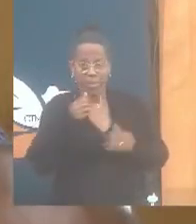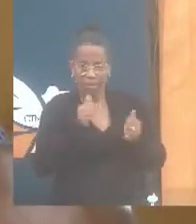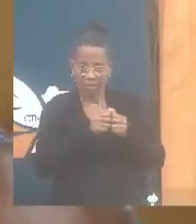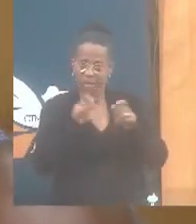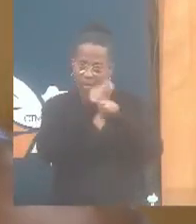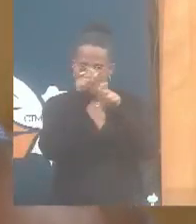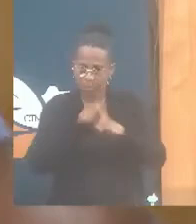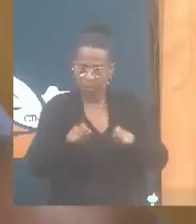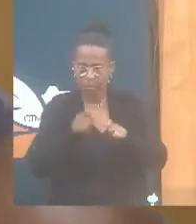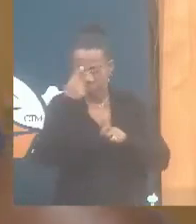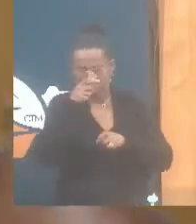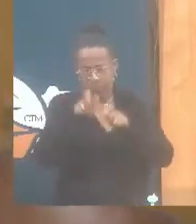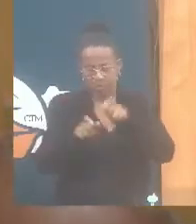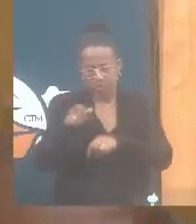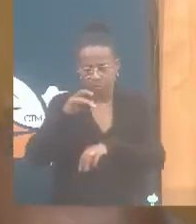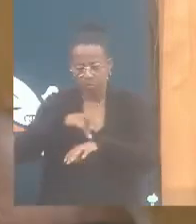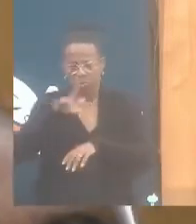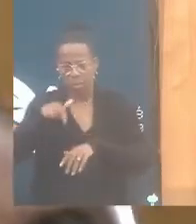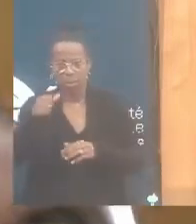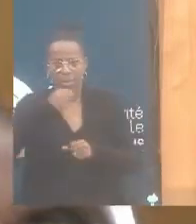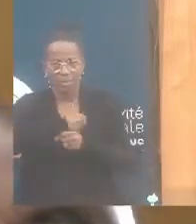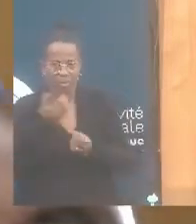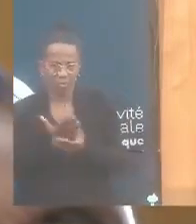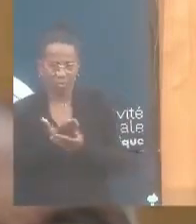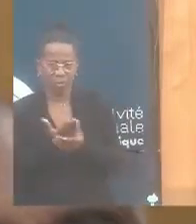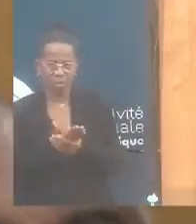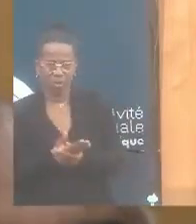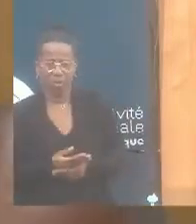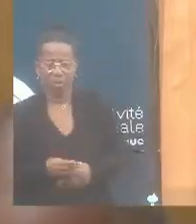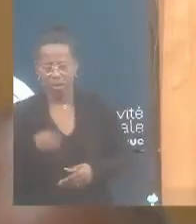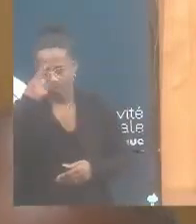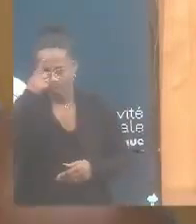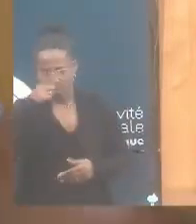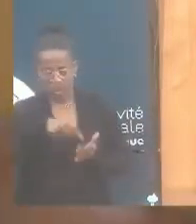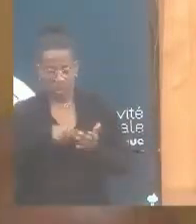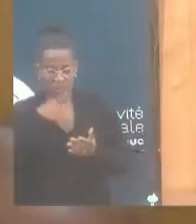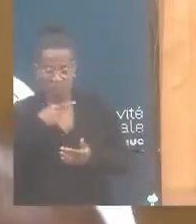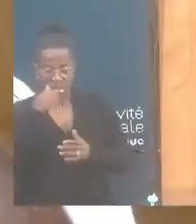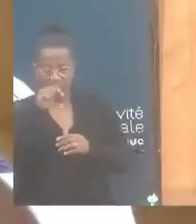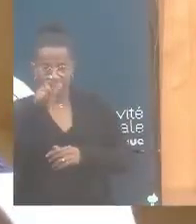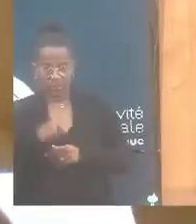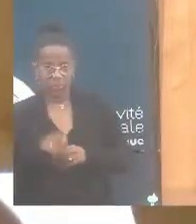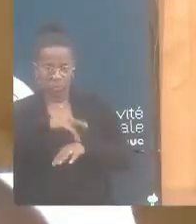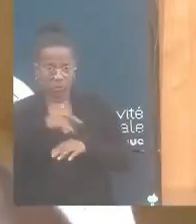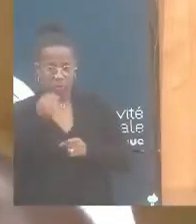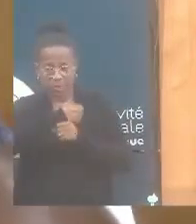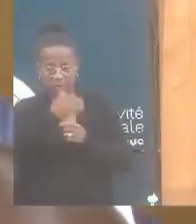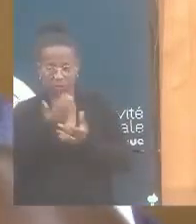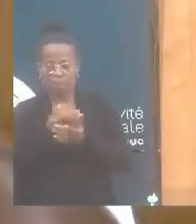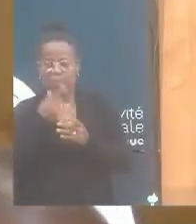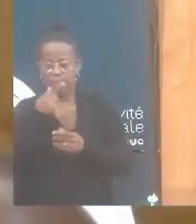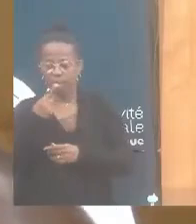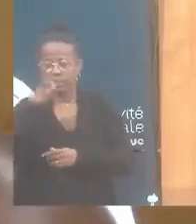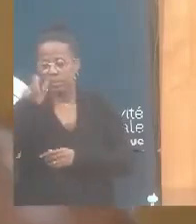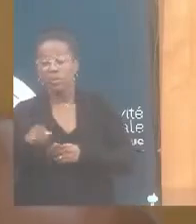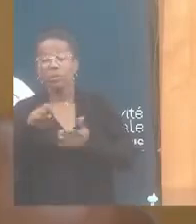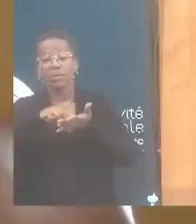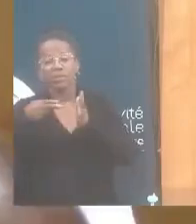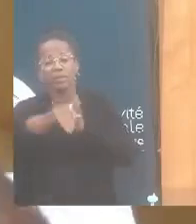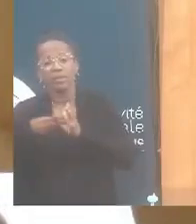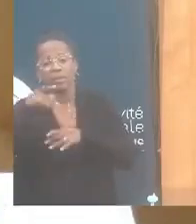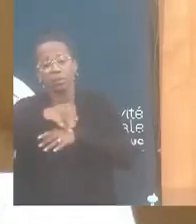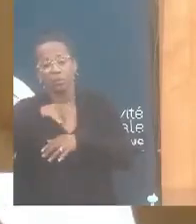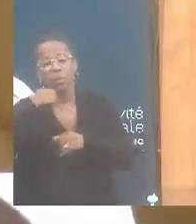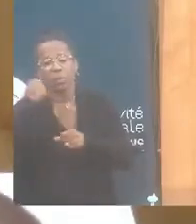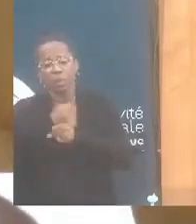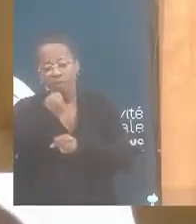respect pour ceux qui ont établi ces documents. Quand je dis ceux qui ont établi ces documents, je parle des techniciens qui ont travaillé, qui ont investi un